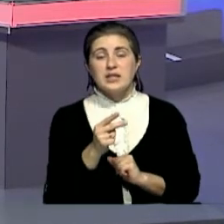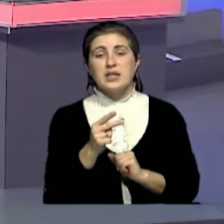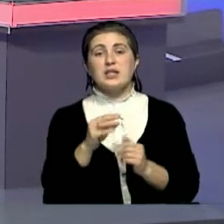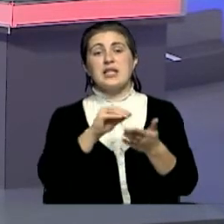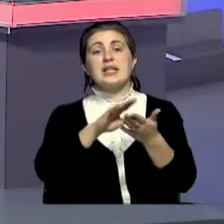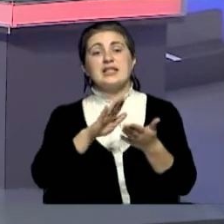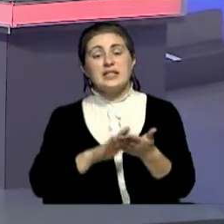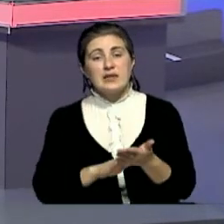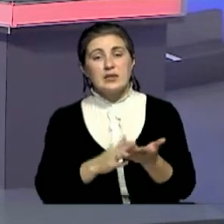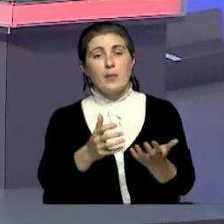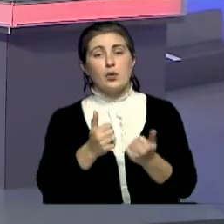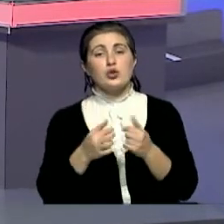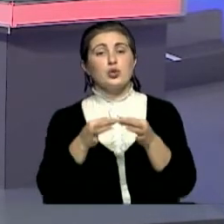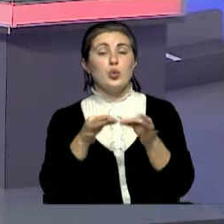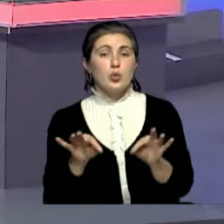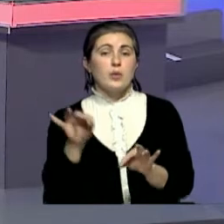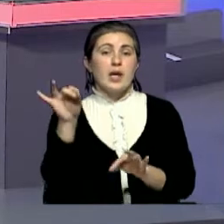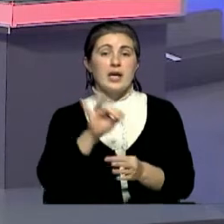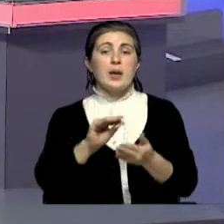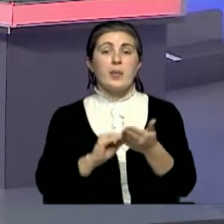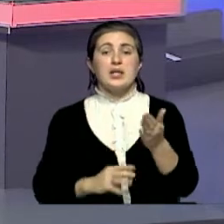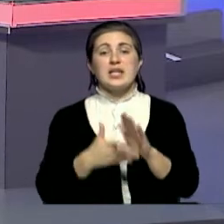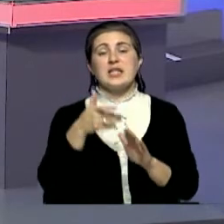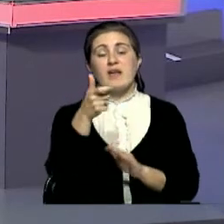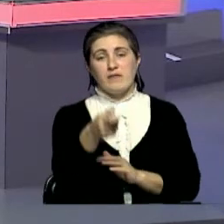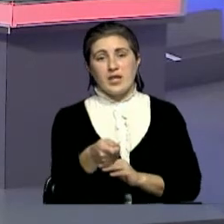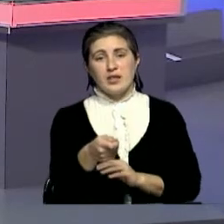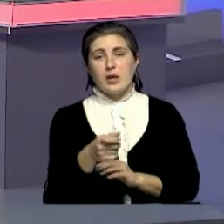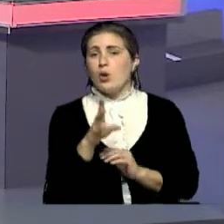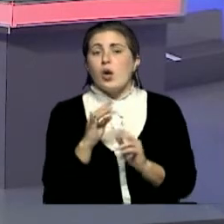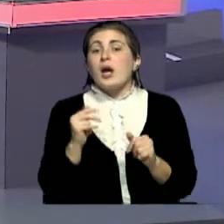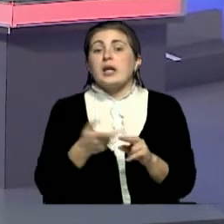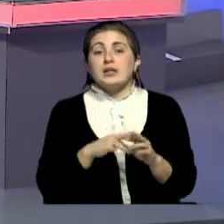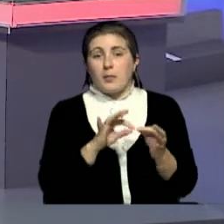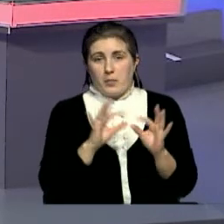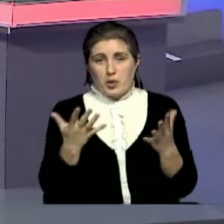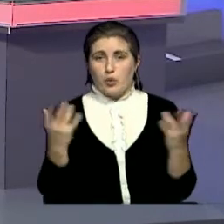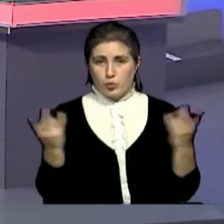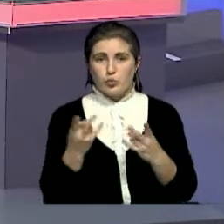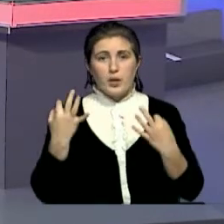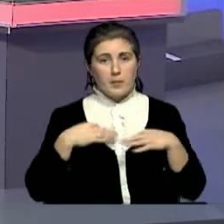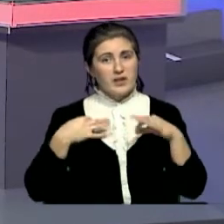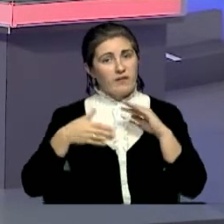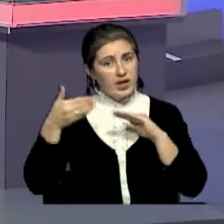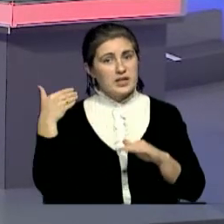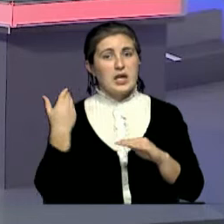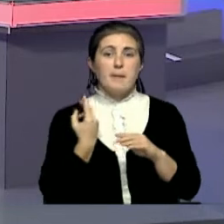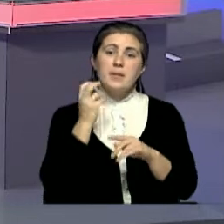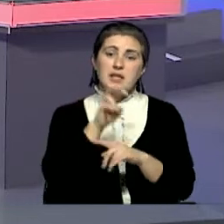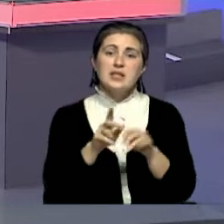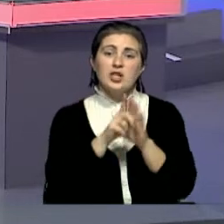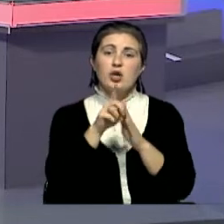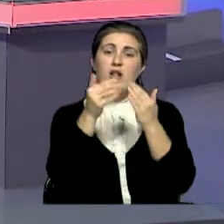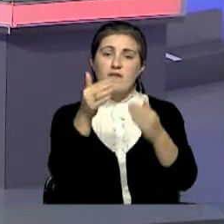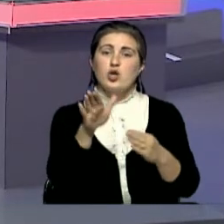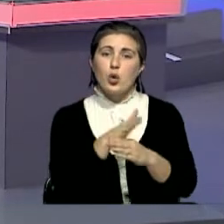зарегистрироваться, получить доступ и подать заявление. Но когда происходит? Ему нужно предварительно, допустим, прийти сначала в ваш